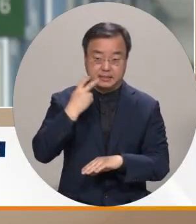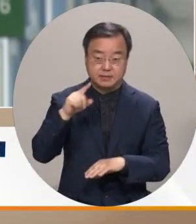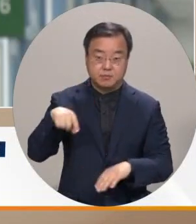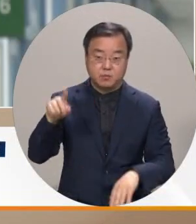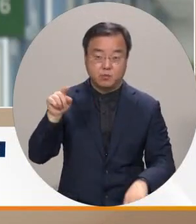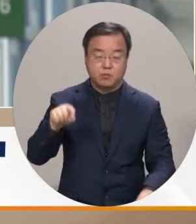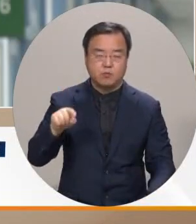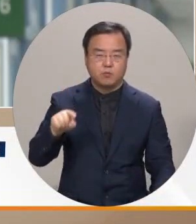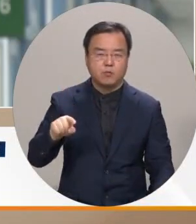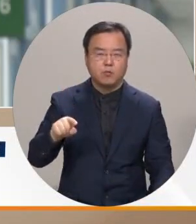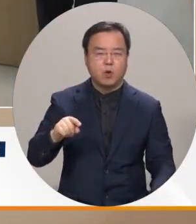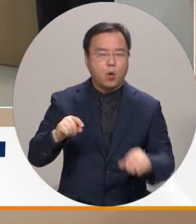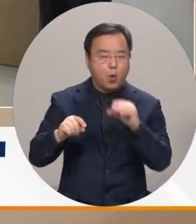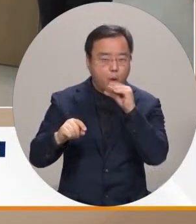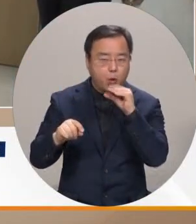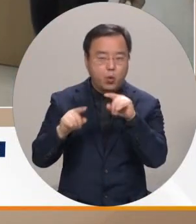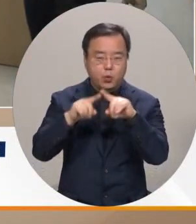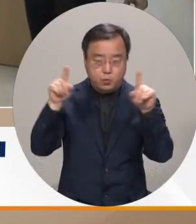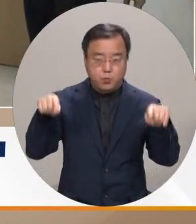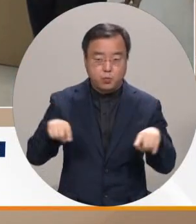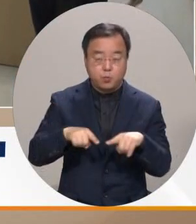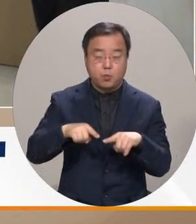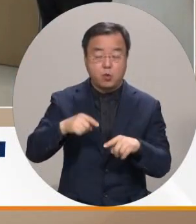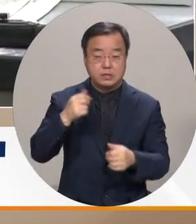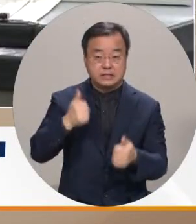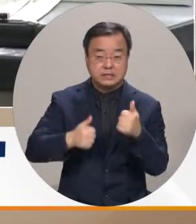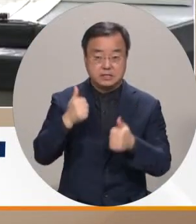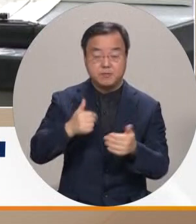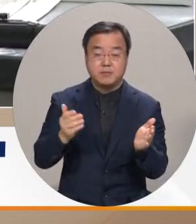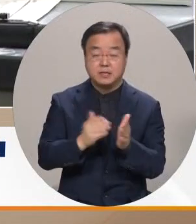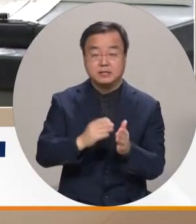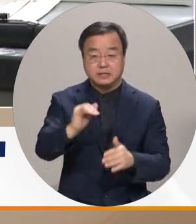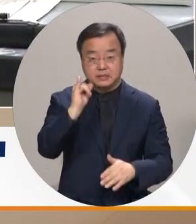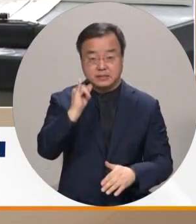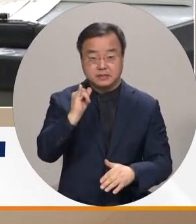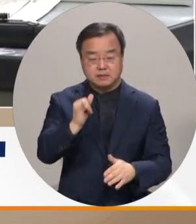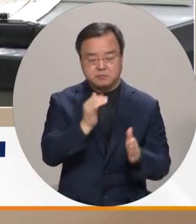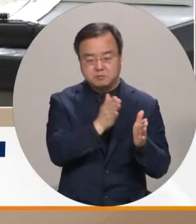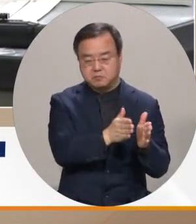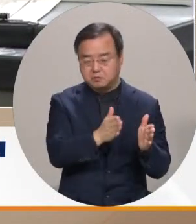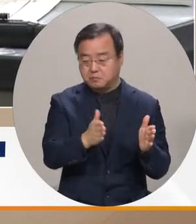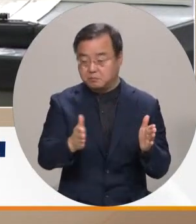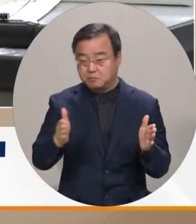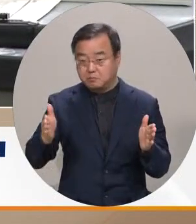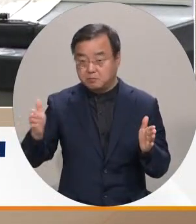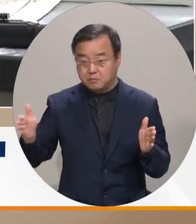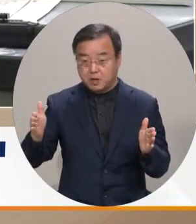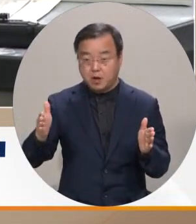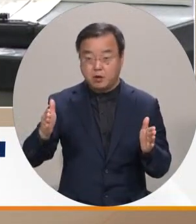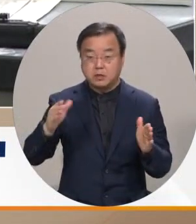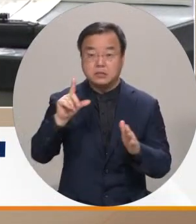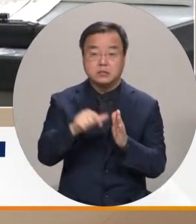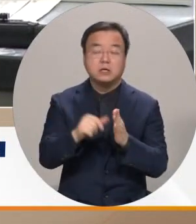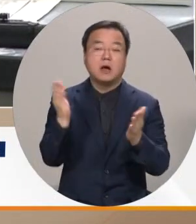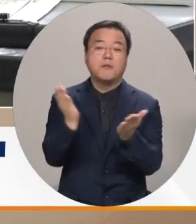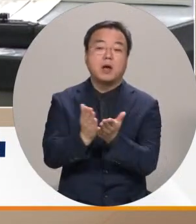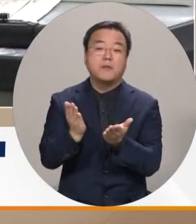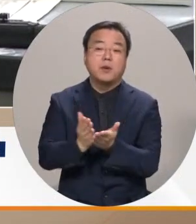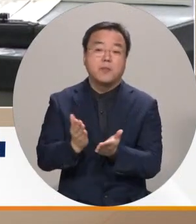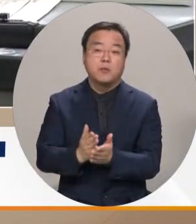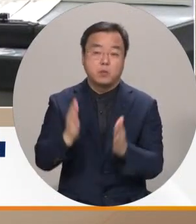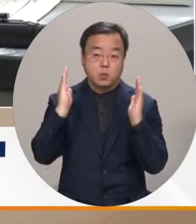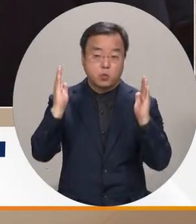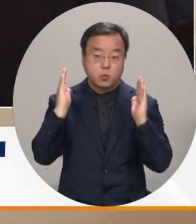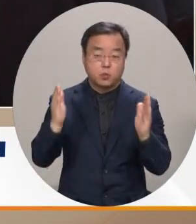봉투 모의고사까지 기다리고 있거든요 그래서 이런 전체적인 라인을 그냥 그 시기에 맞게 따라가는 학습을 해